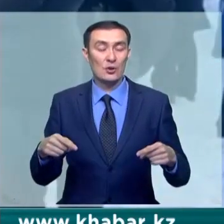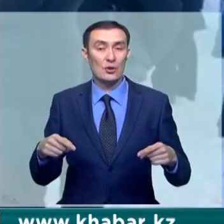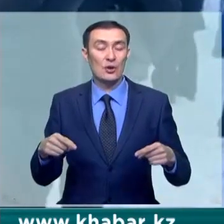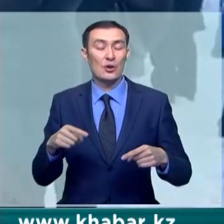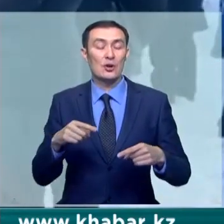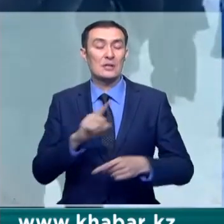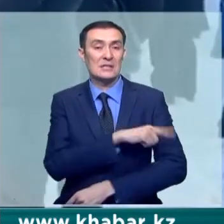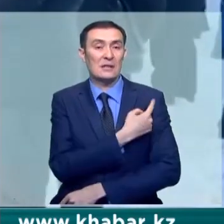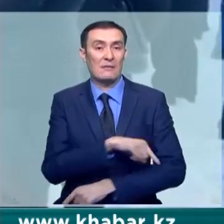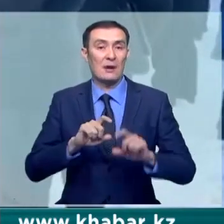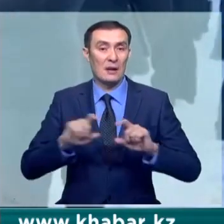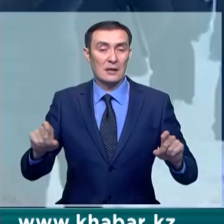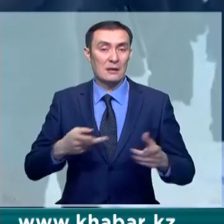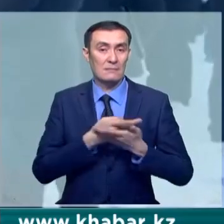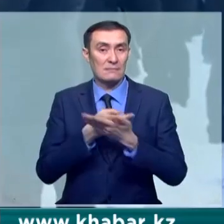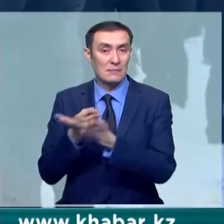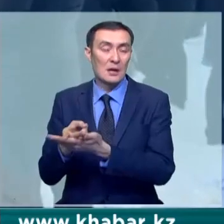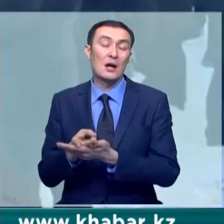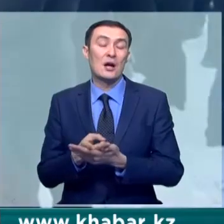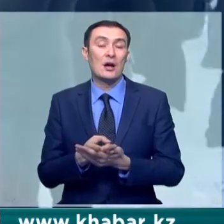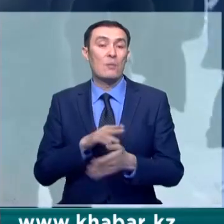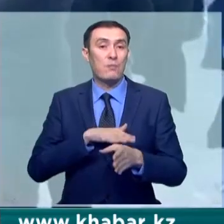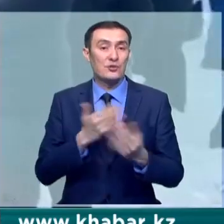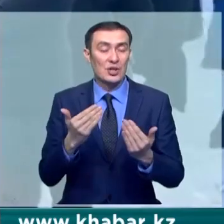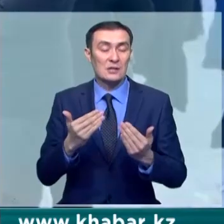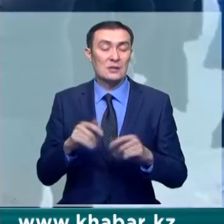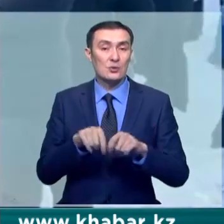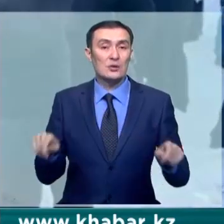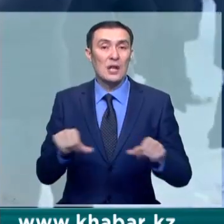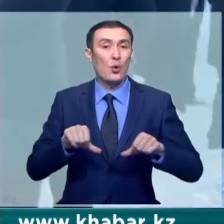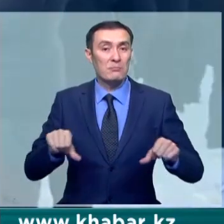учреждения здравоохранения. На месте полностью создана комиссия.